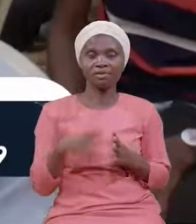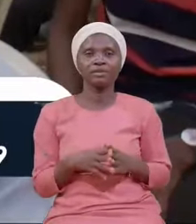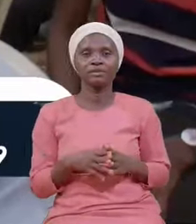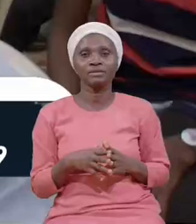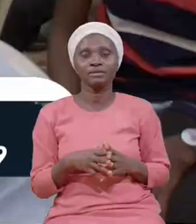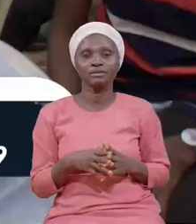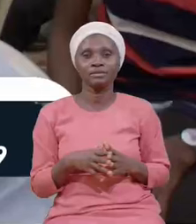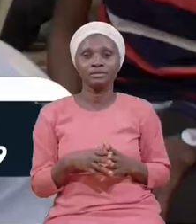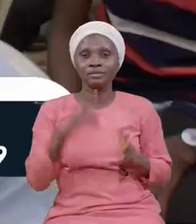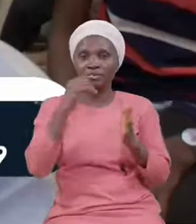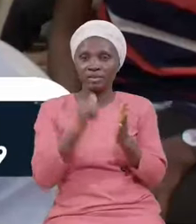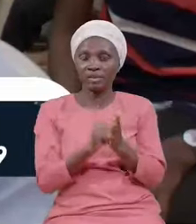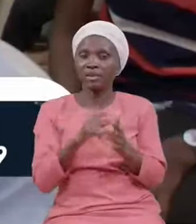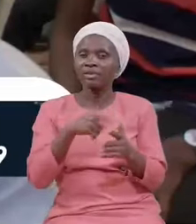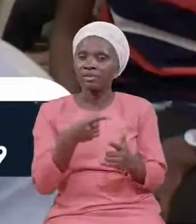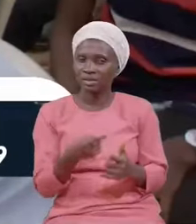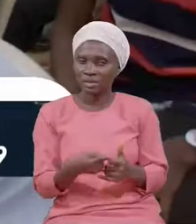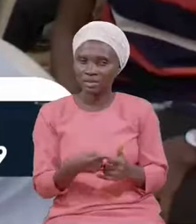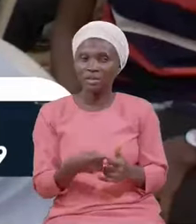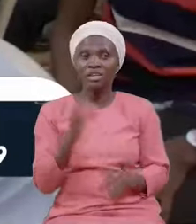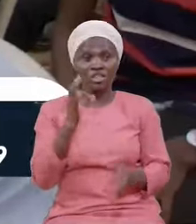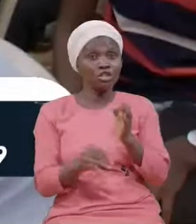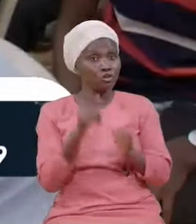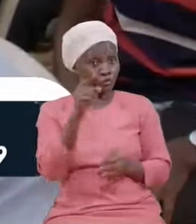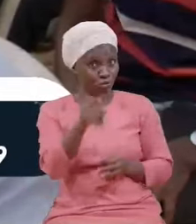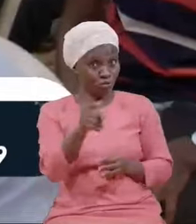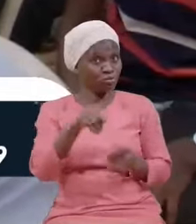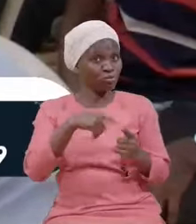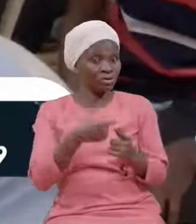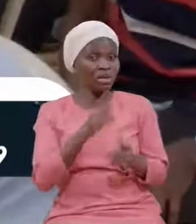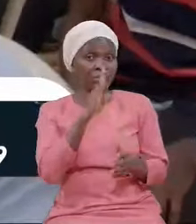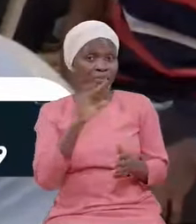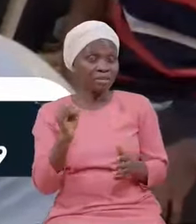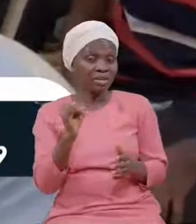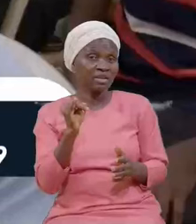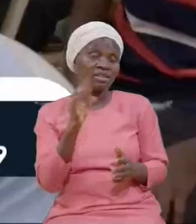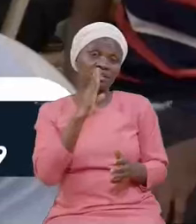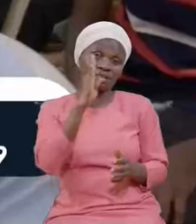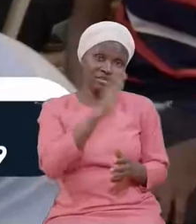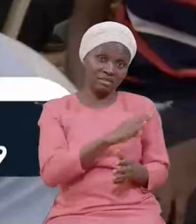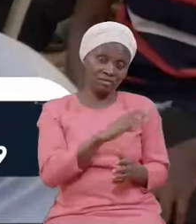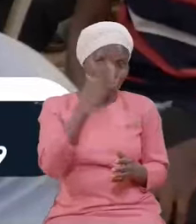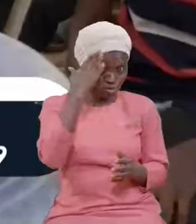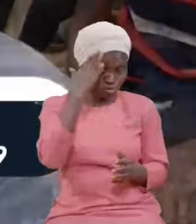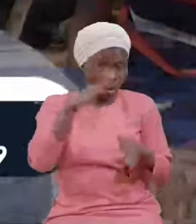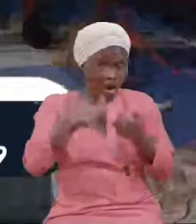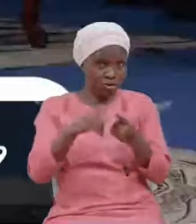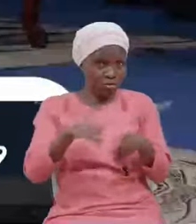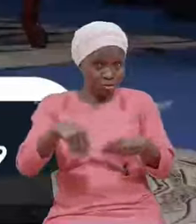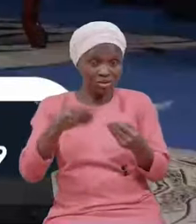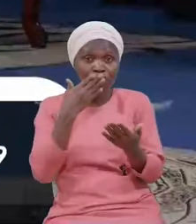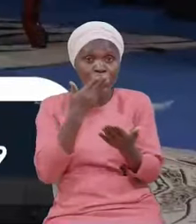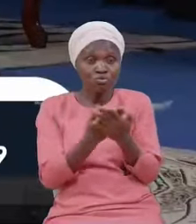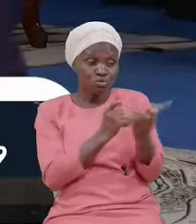11, 13. Vous qui êtes mauvais, si vous qui êtes mauvais, Luc 11, 13.